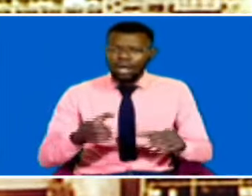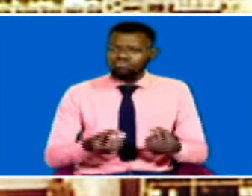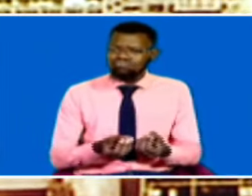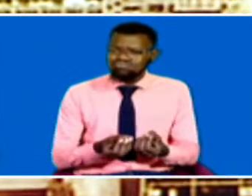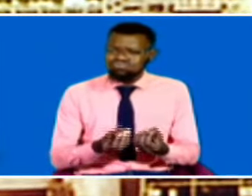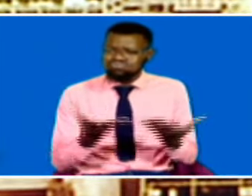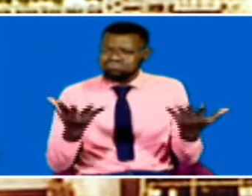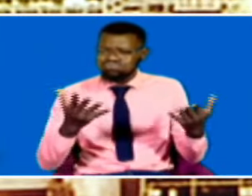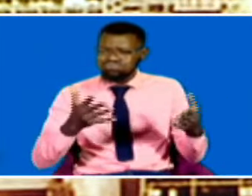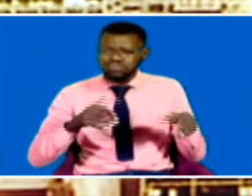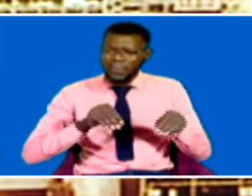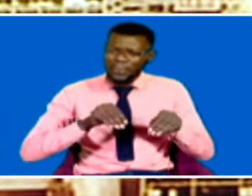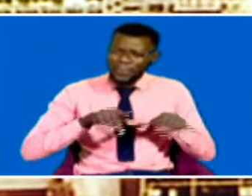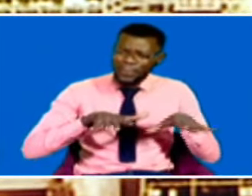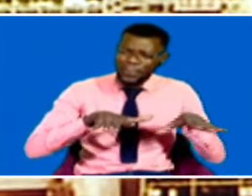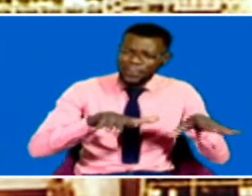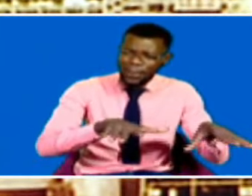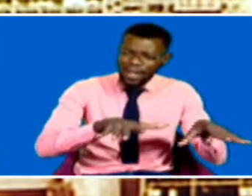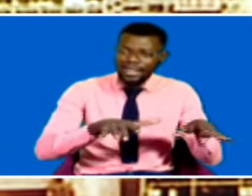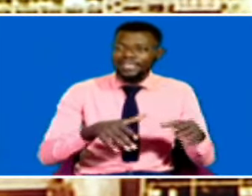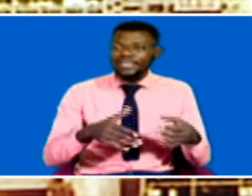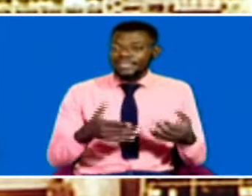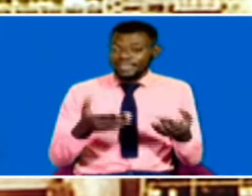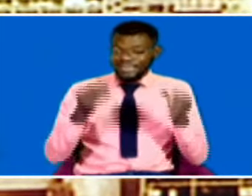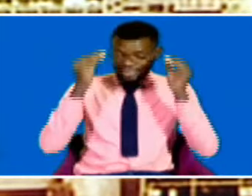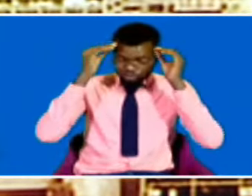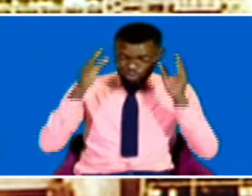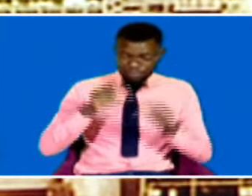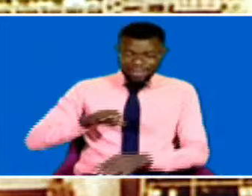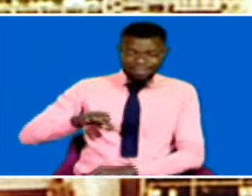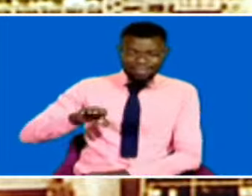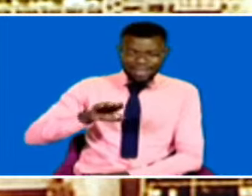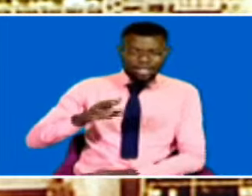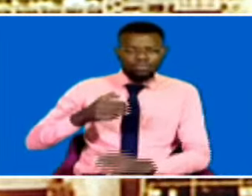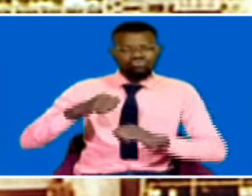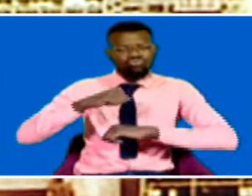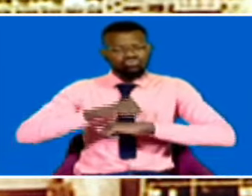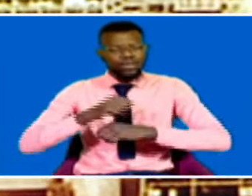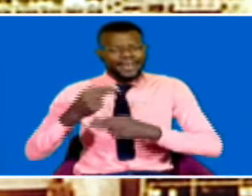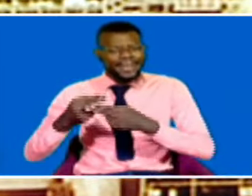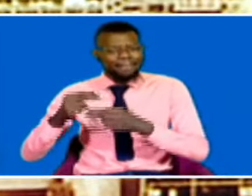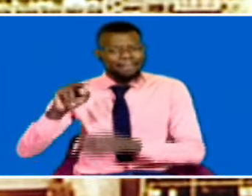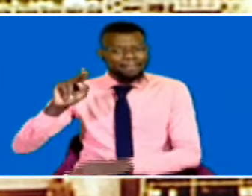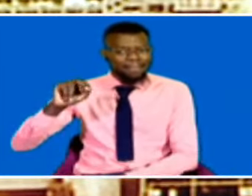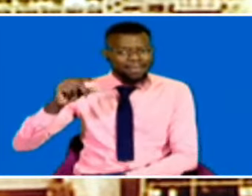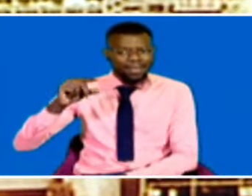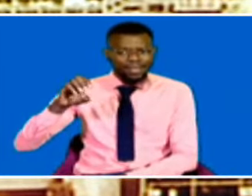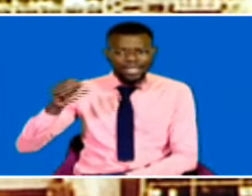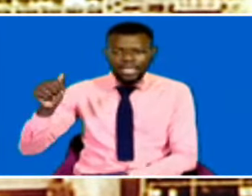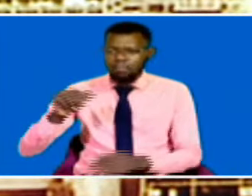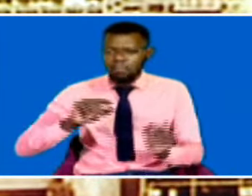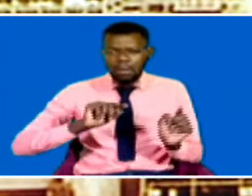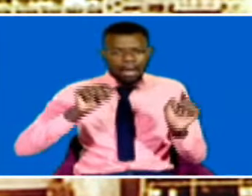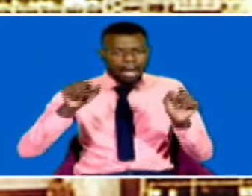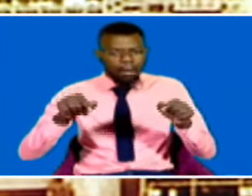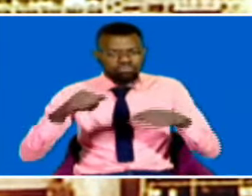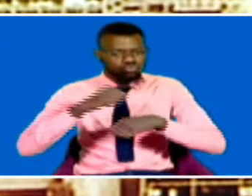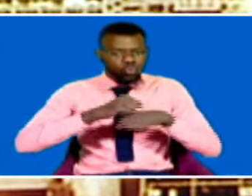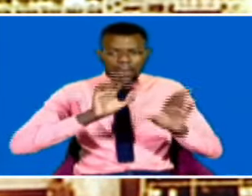wanafunzi 2000 katika shule ya msingi ya Ngea eneo la Mai Mahiu bado hawajaripoti shuleni kutokana na athari za mkasa